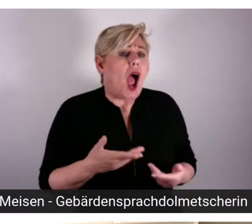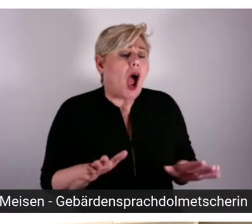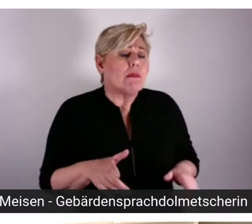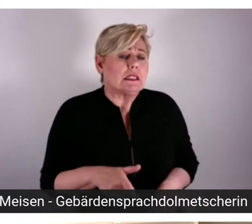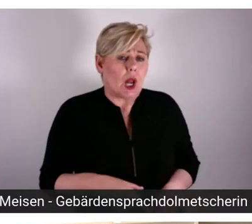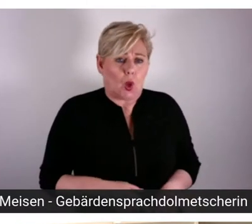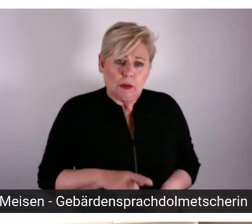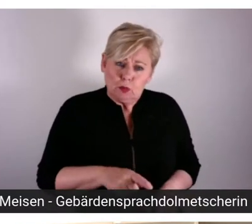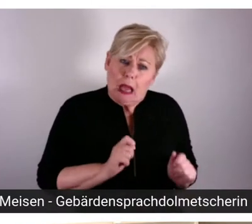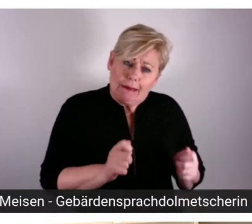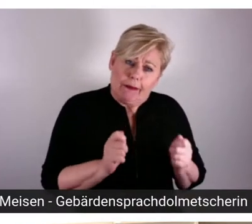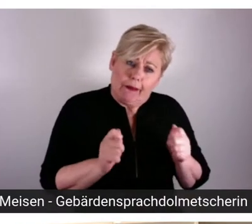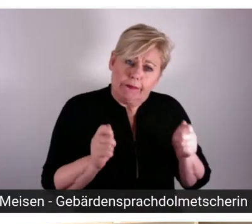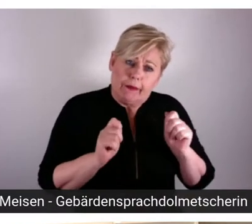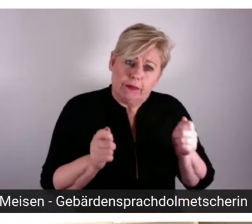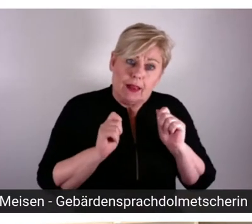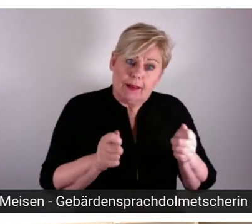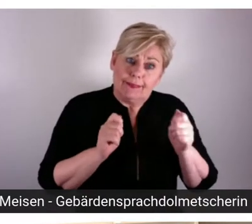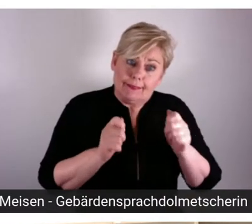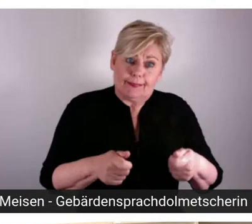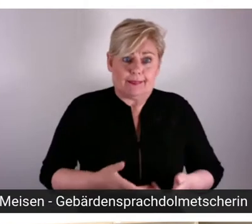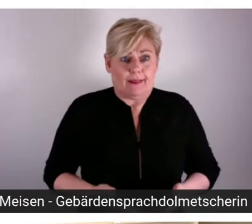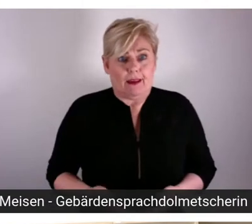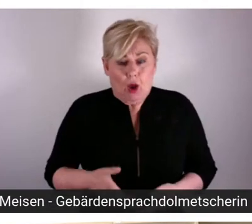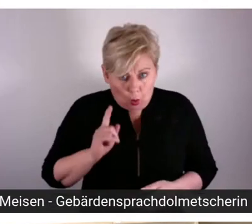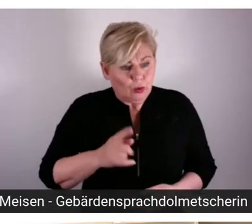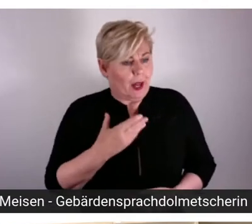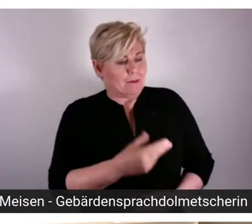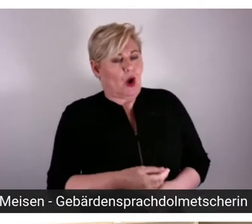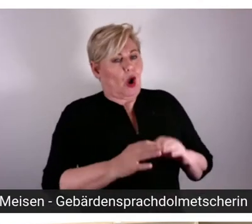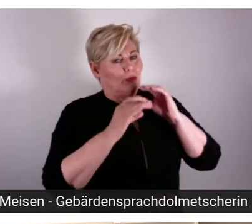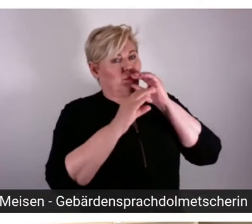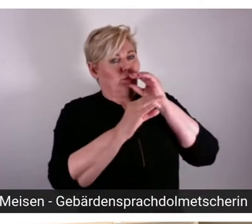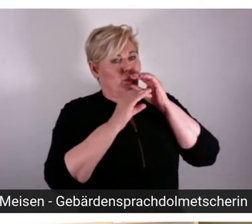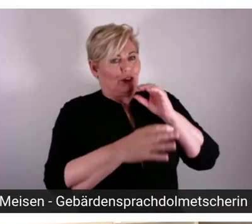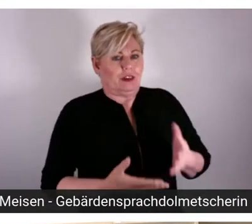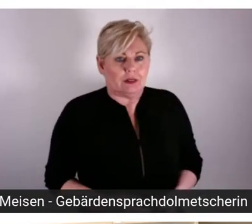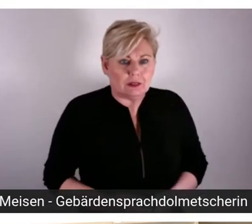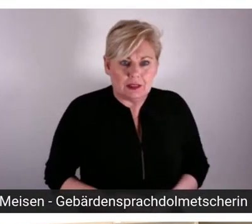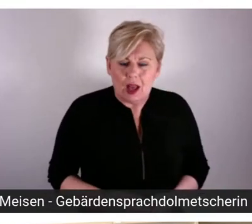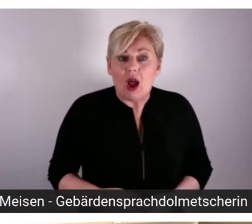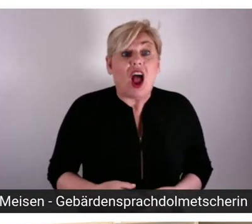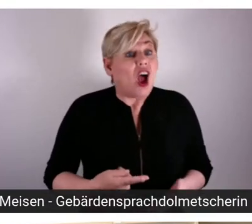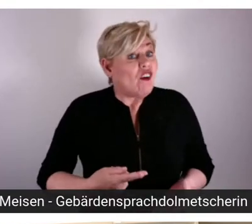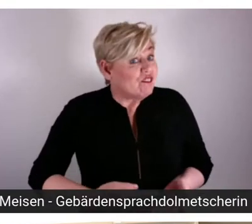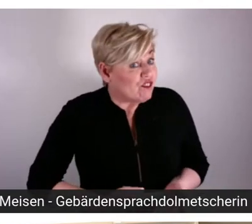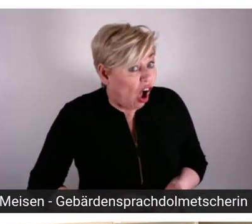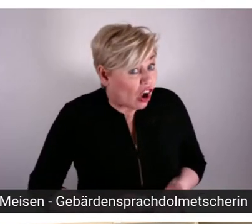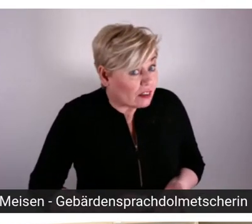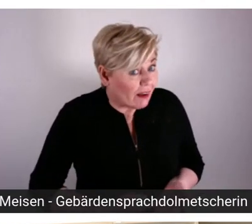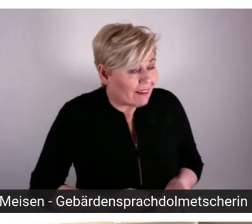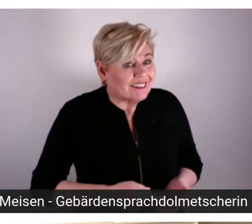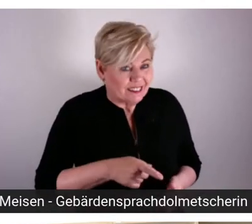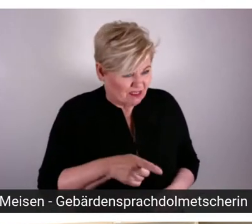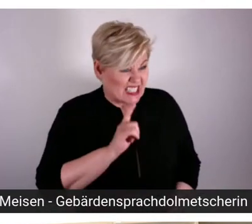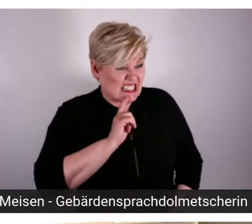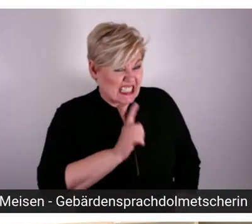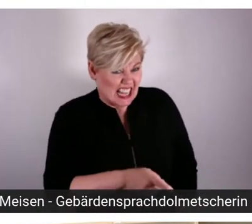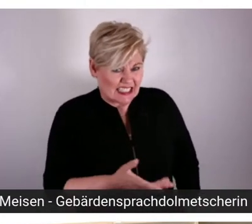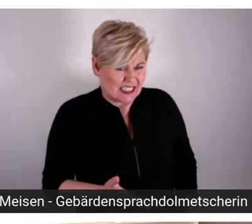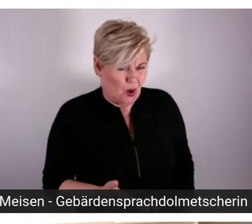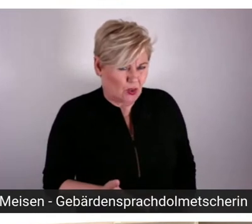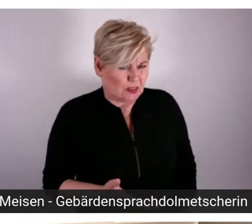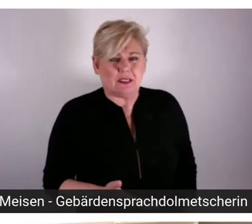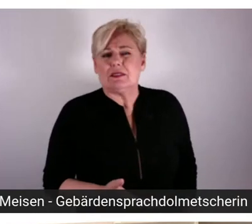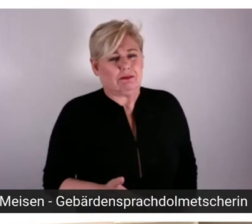stellen müssen, um mal eine Flötenstunde zu bekommen. Und fordern heißt was anderes, als Menschen mit Sanktionen in ihrem Existenzminimum